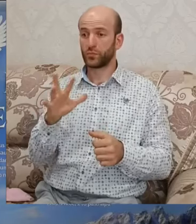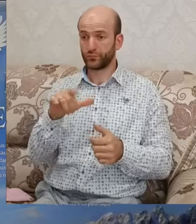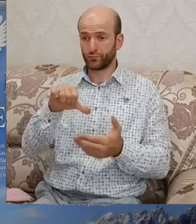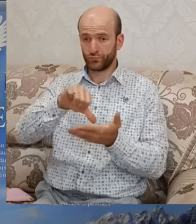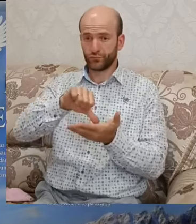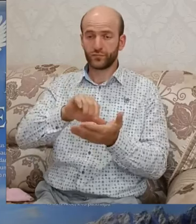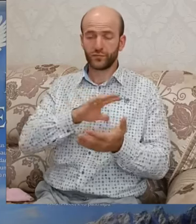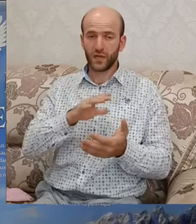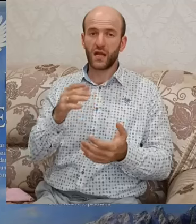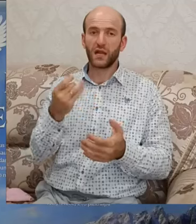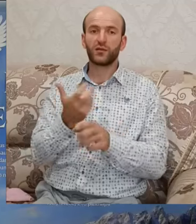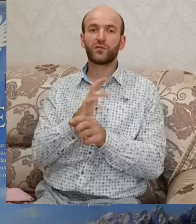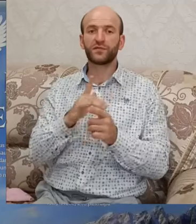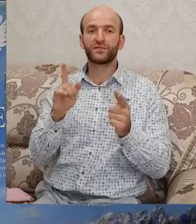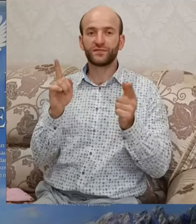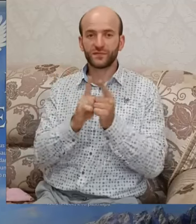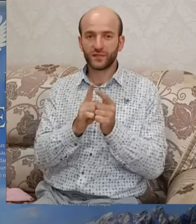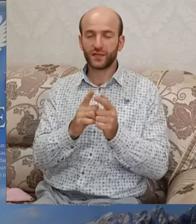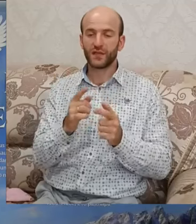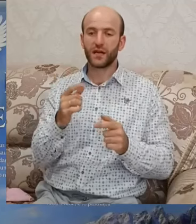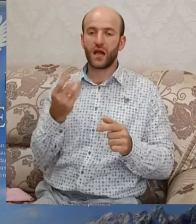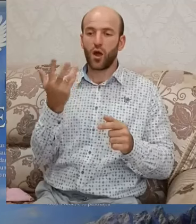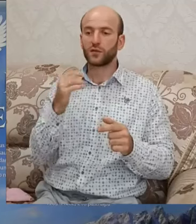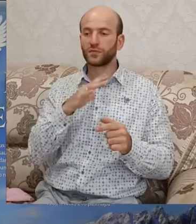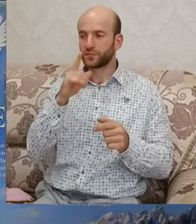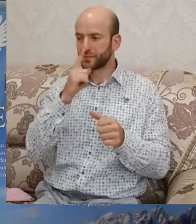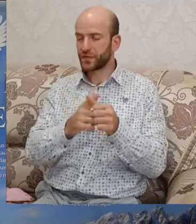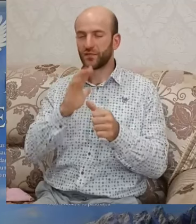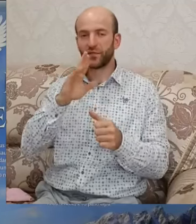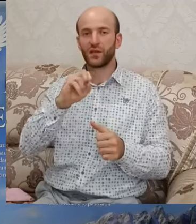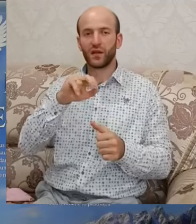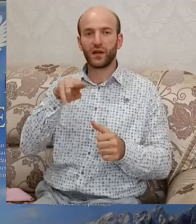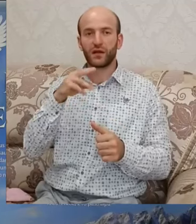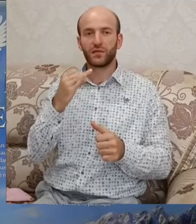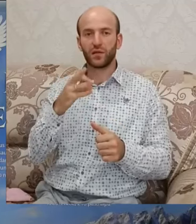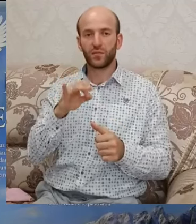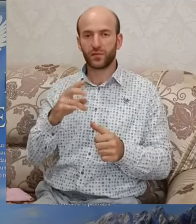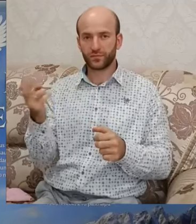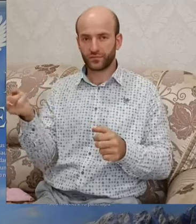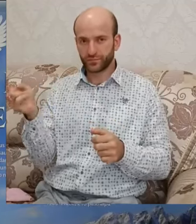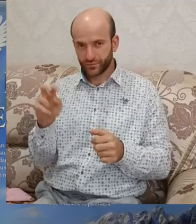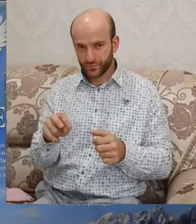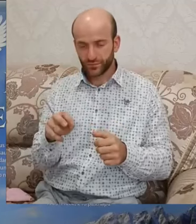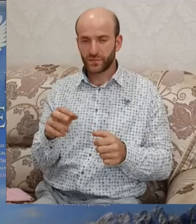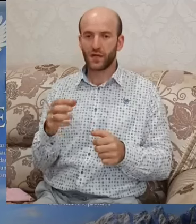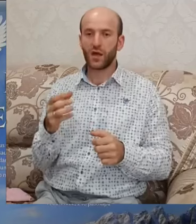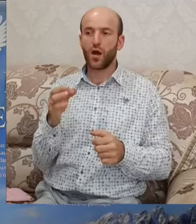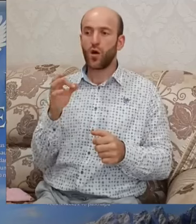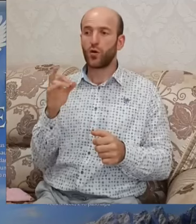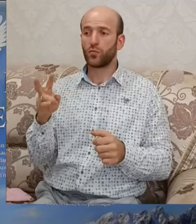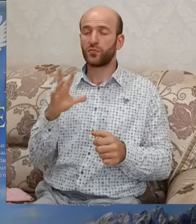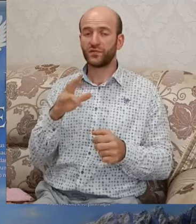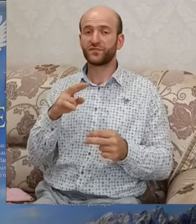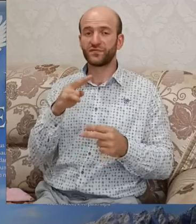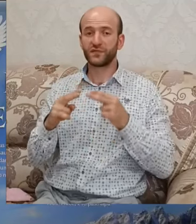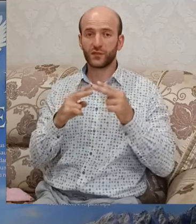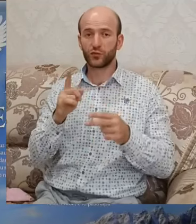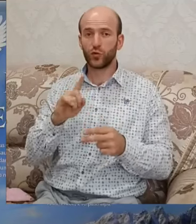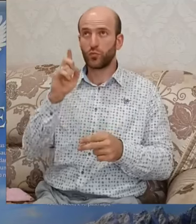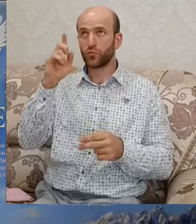Владимирас atvažiavo. Когда брат Владимир приехал. Jis buvo liudininkas to, kad Dievas kalbėjo asmeniškai mano širdį. Он был свидетель того, что Бог